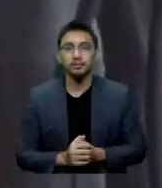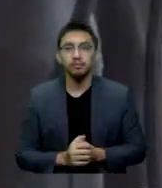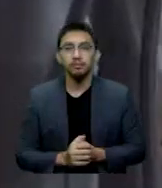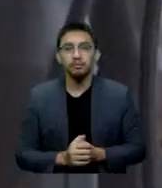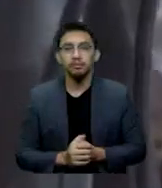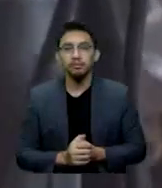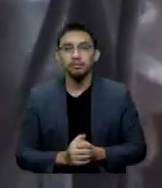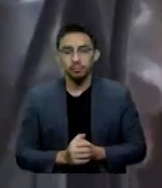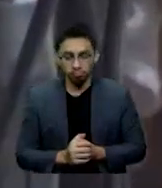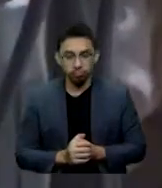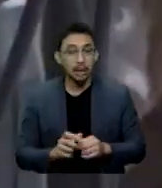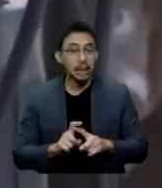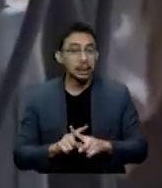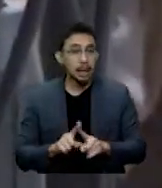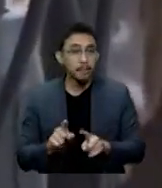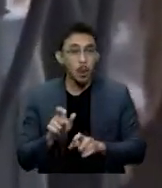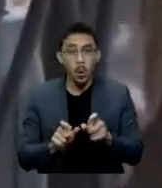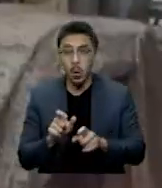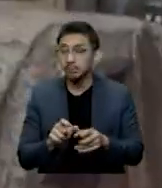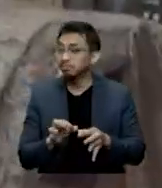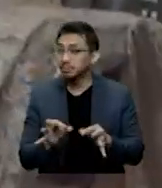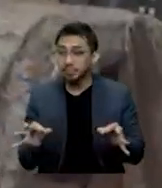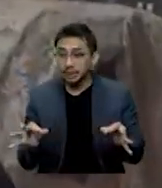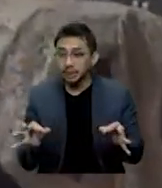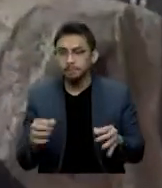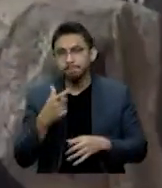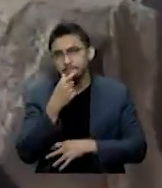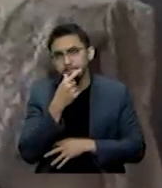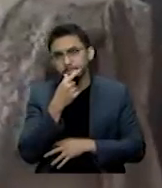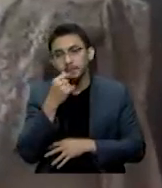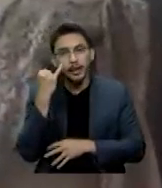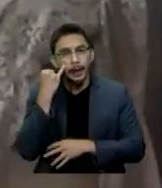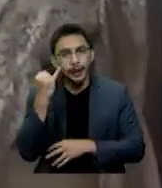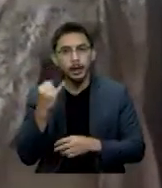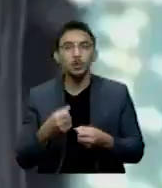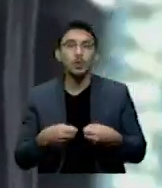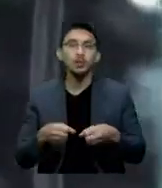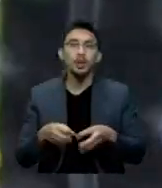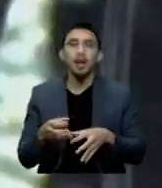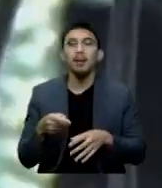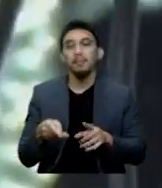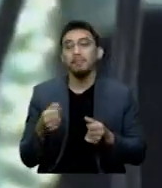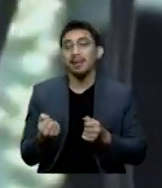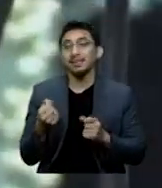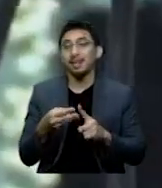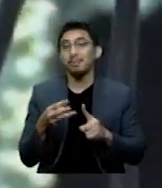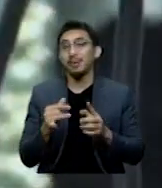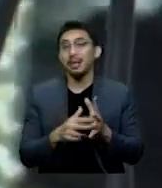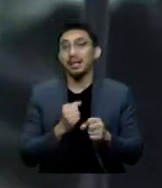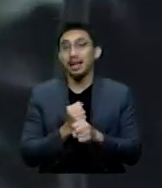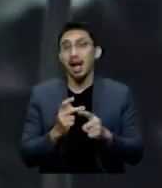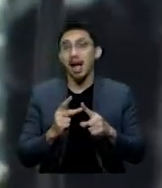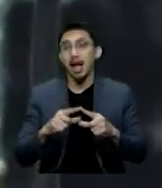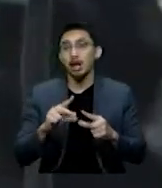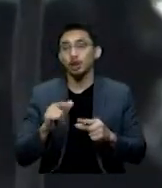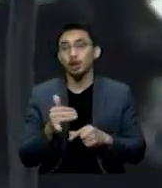Namun di tengah sepinya pembeli, ada saja terobosan yang dilakukan pedagang pakaian di Pasar Beringharjo. Denny, pedagang perlengkapan pengantin Banting